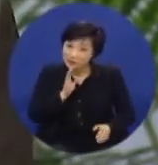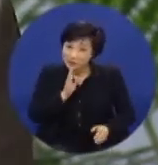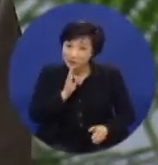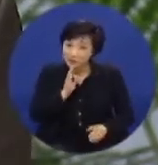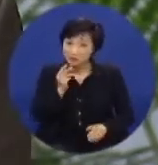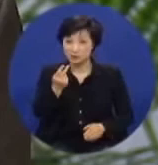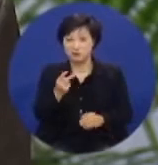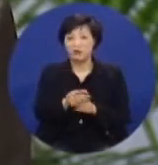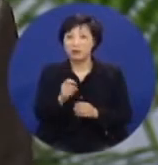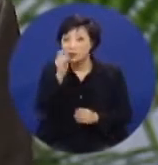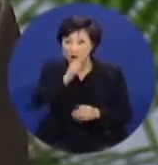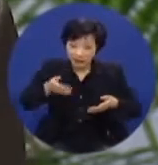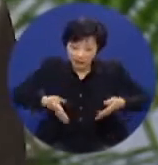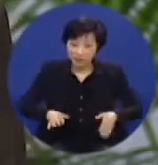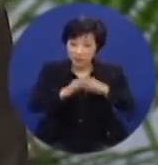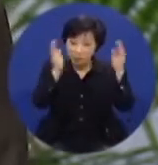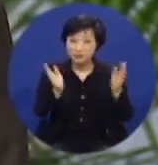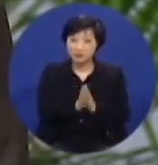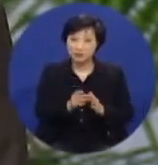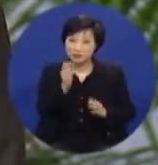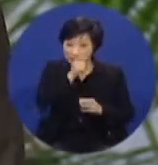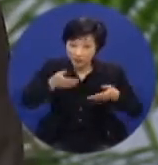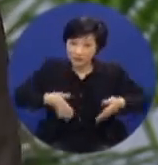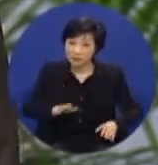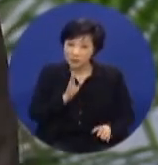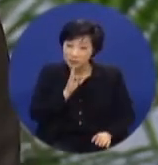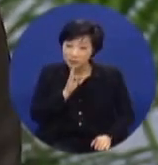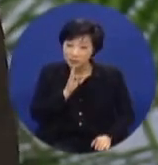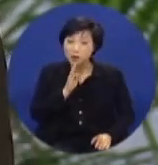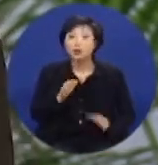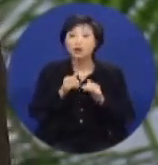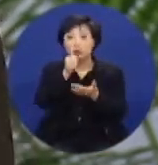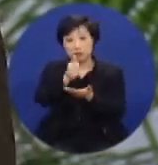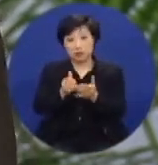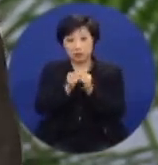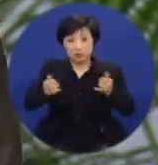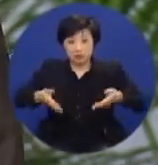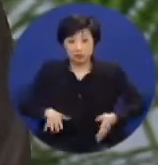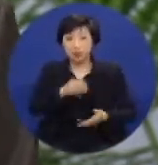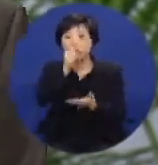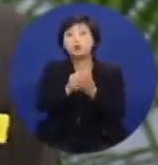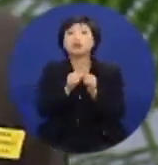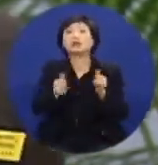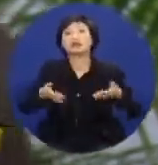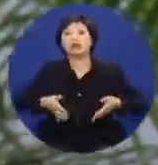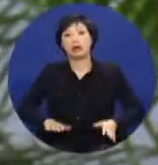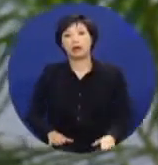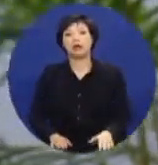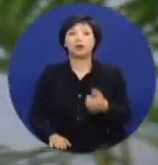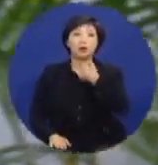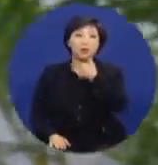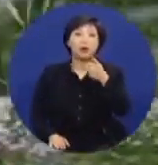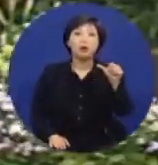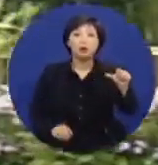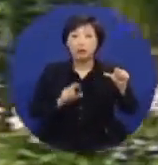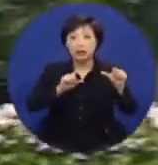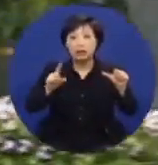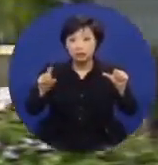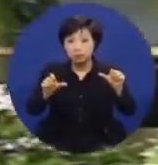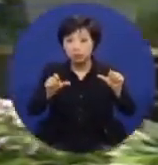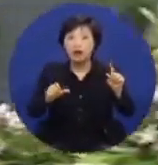고양이 속에 사는 9항에 뵙게 안나와 개인에게는 죄인 - 않나요 그도 마서 5장 15절에